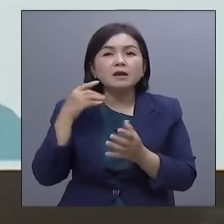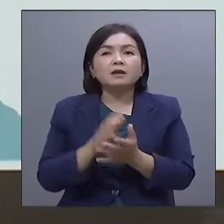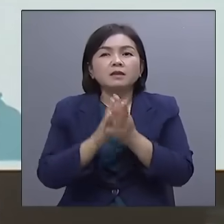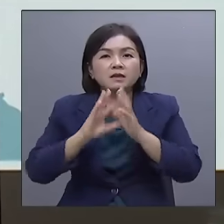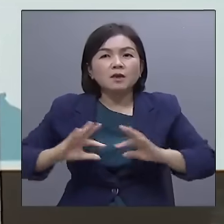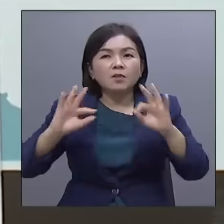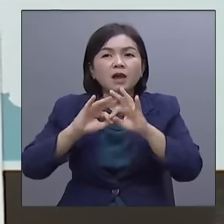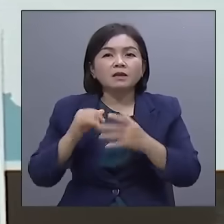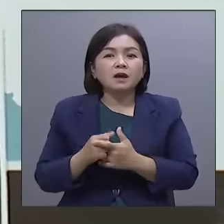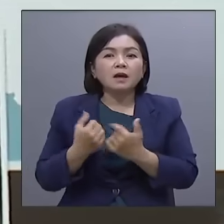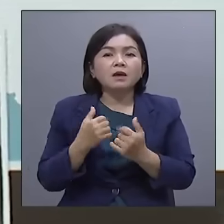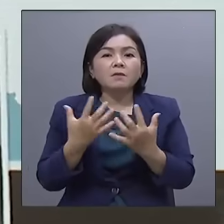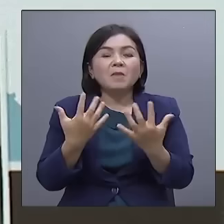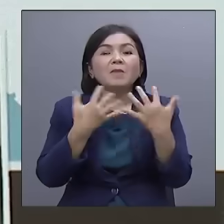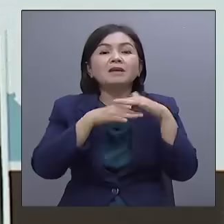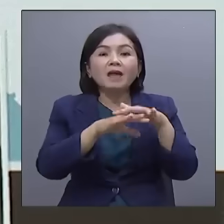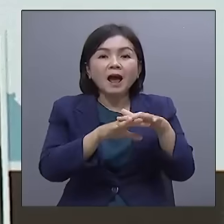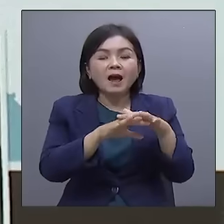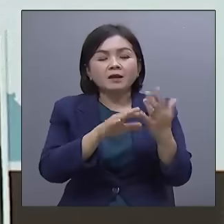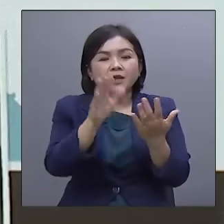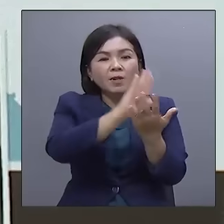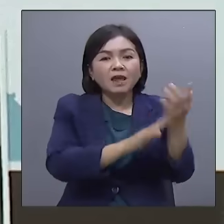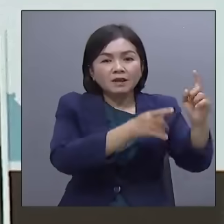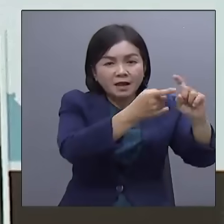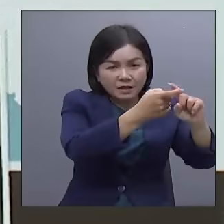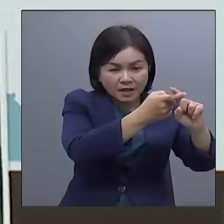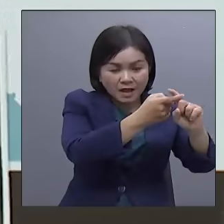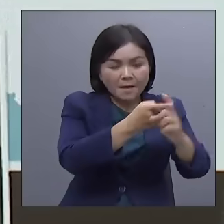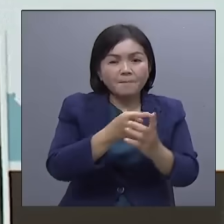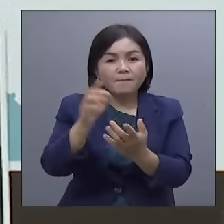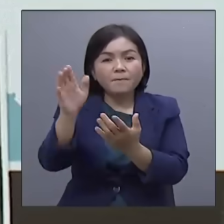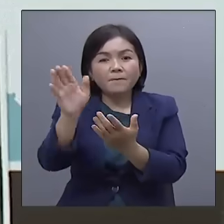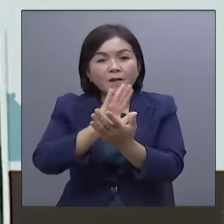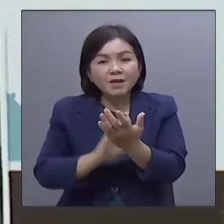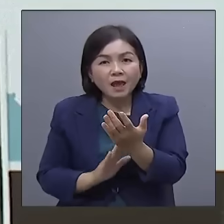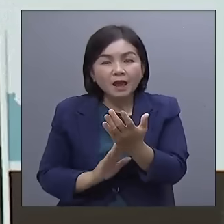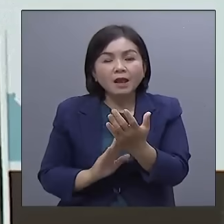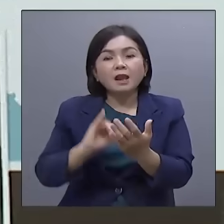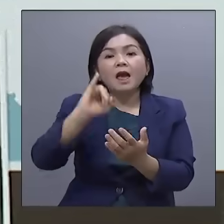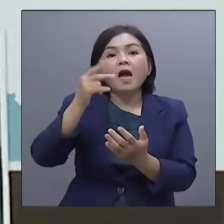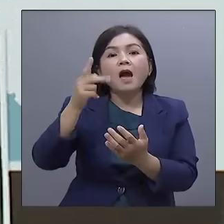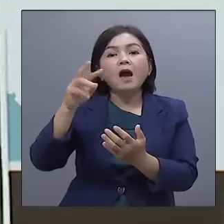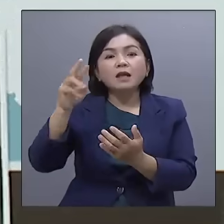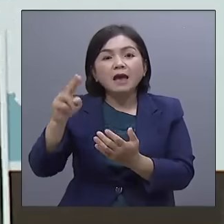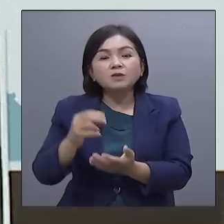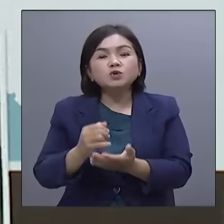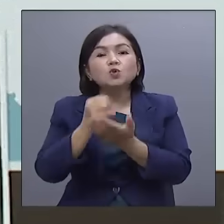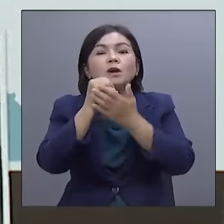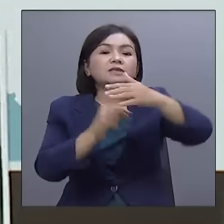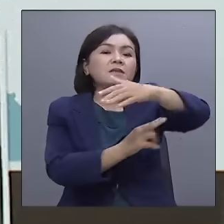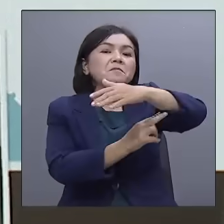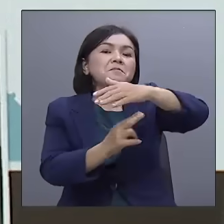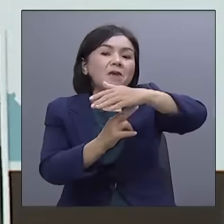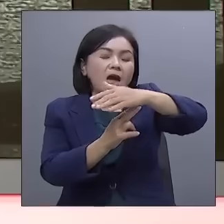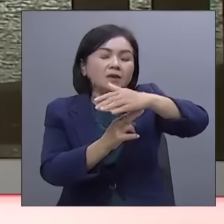เสบียงรวมไปถึงเชื้อเพลิงนะคะจากรัสเซียเข้าไปยังฐานทัพของกองเรือทะเลดำที่สำคัญค่ะคือการ